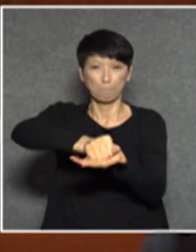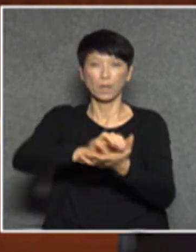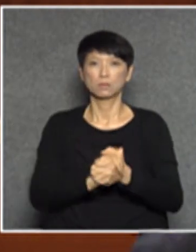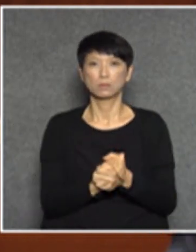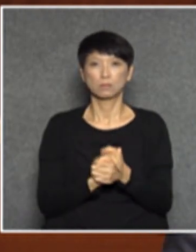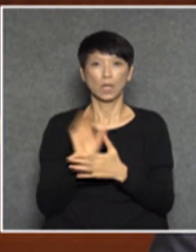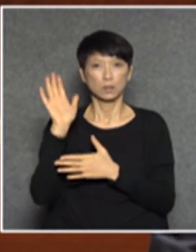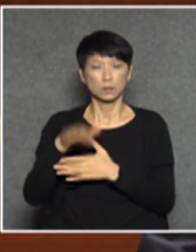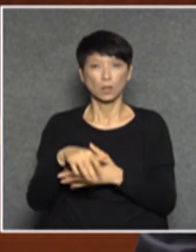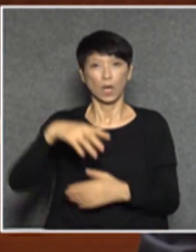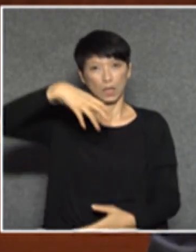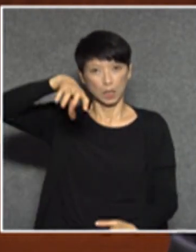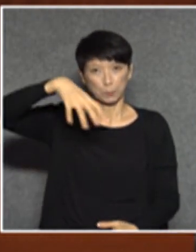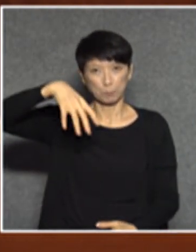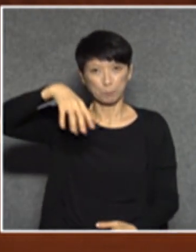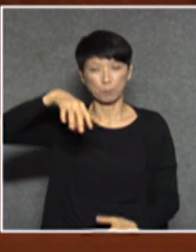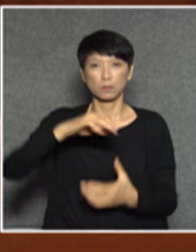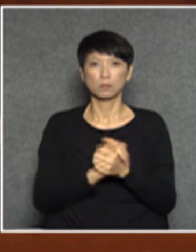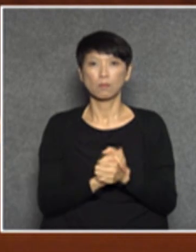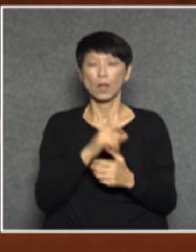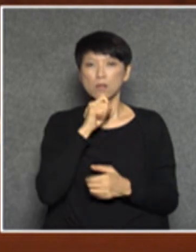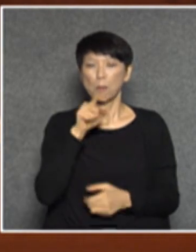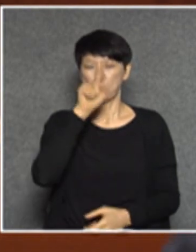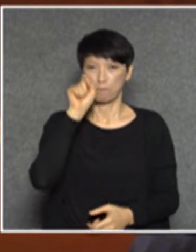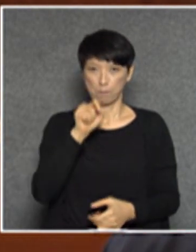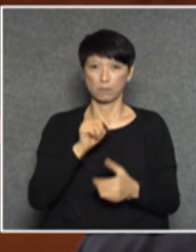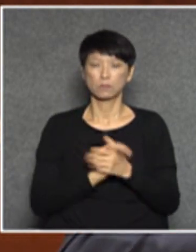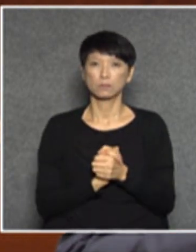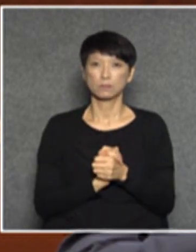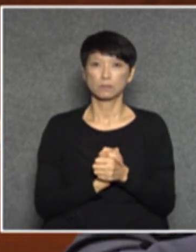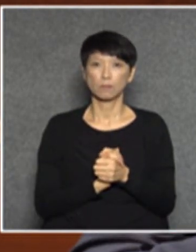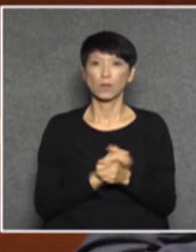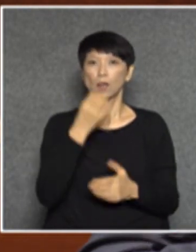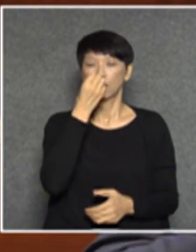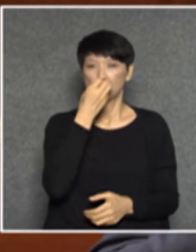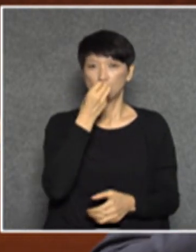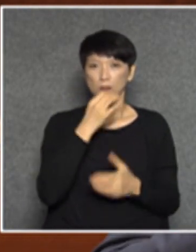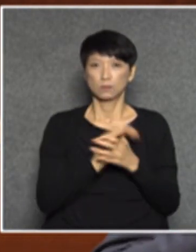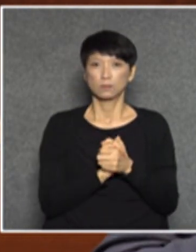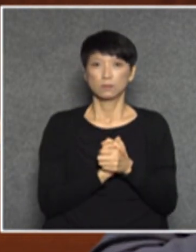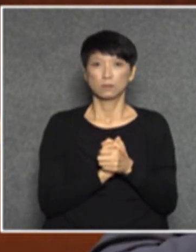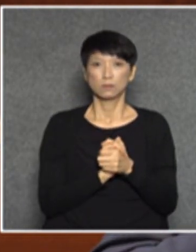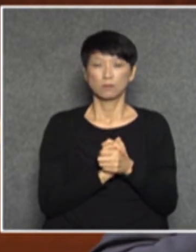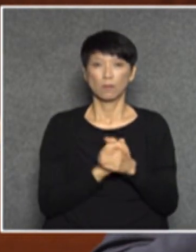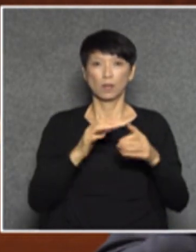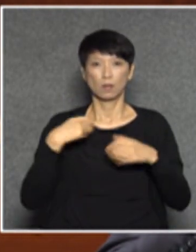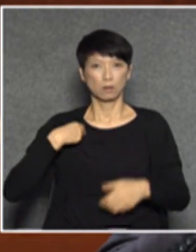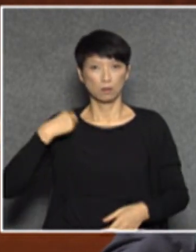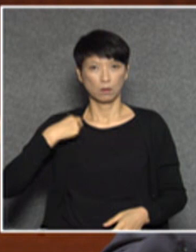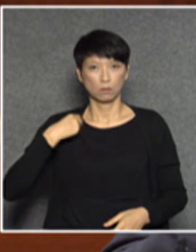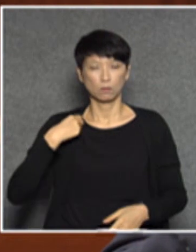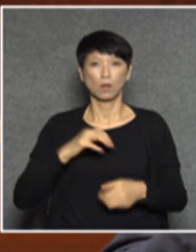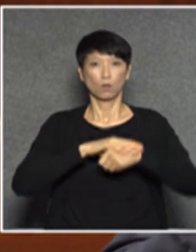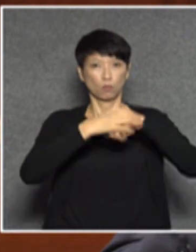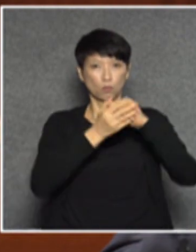就是金鐘的地方出的問題比較大了。這個對香港在國家層面也好，在國